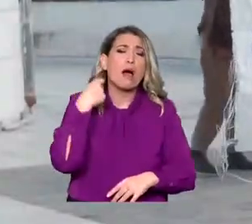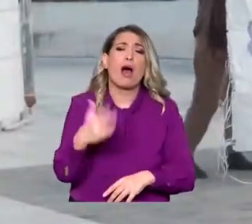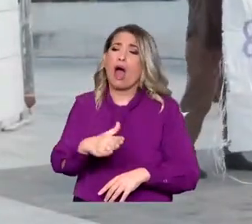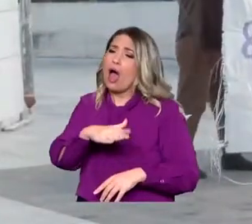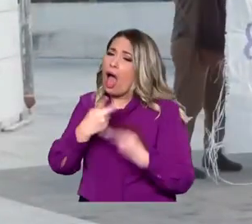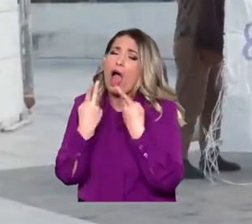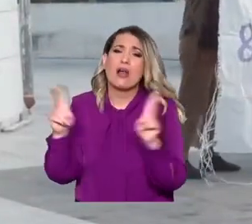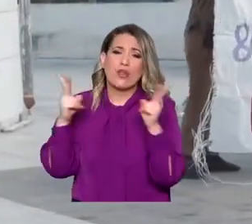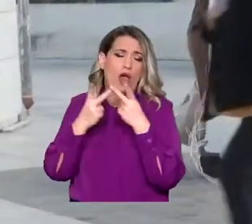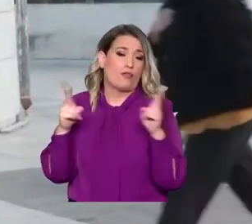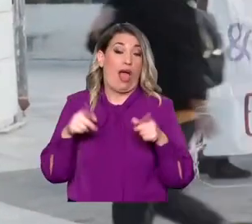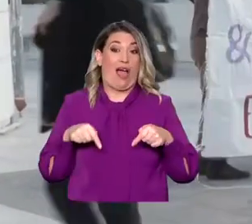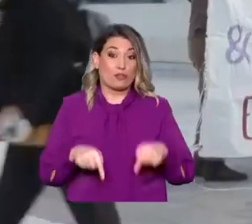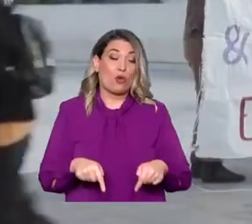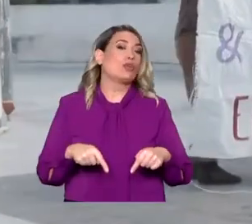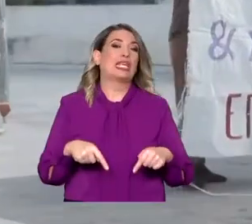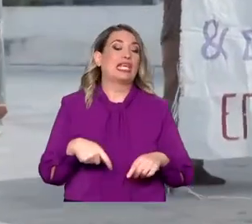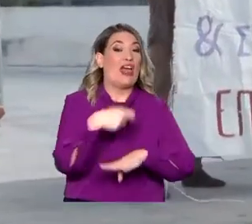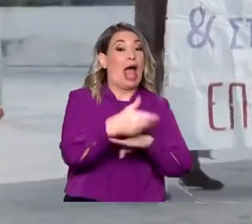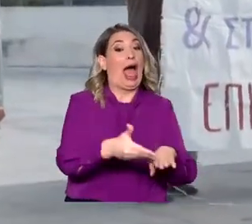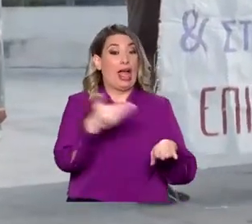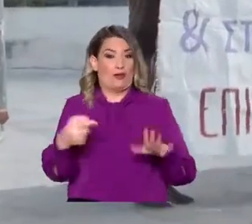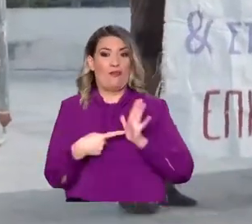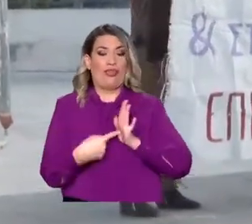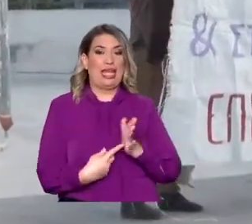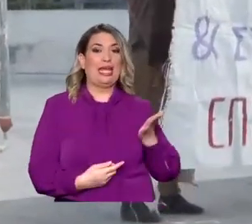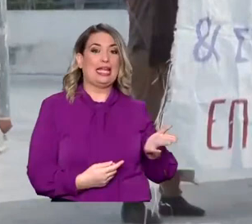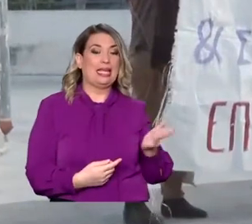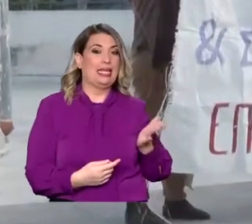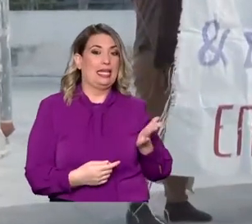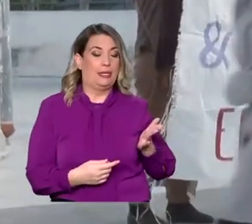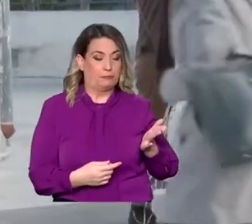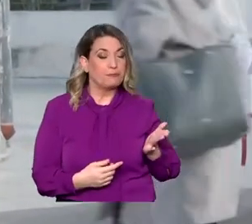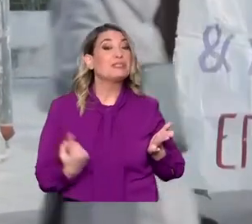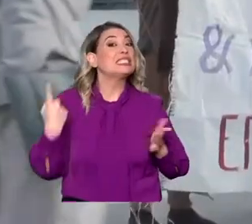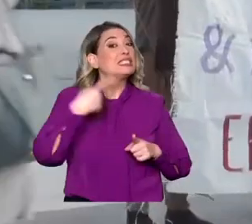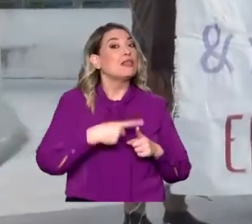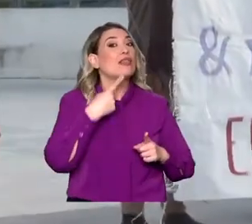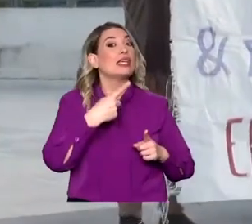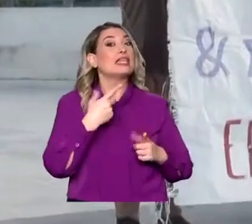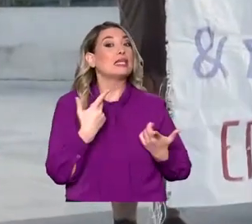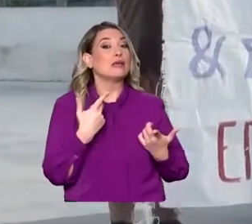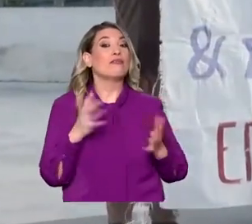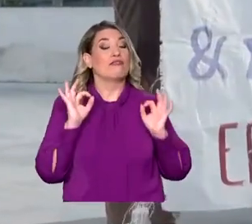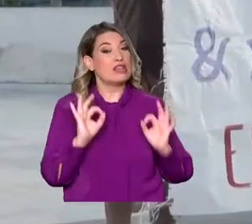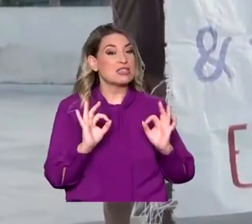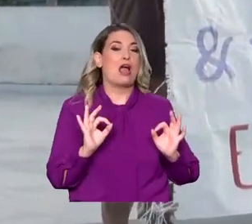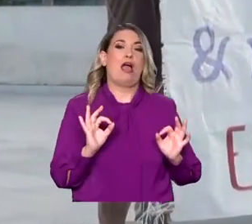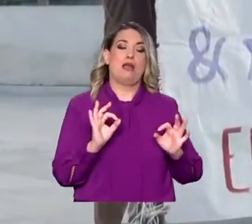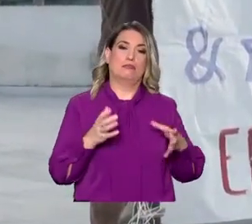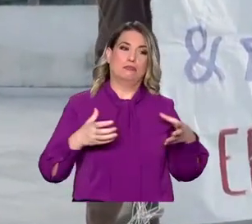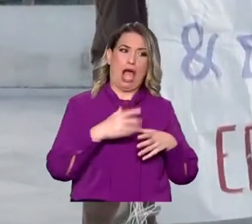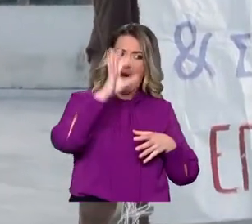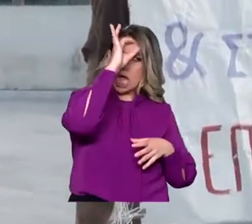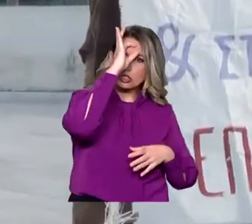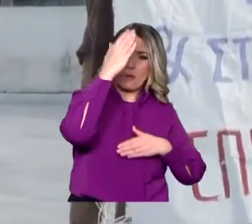δηλαδή έξω ακριβώς από την δικαστική αίθουσα ε να σου πω νίκο ότι στην υπάρχουσα αστυνομική δύναμη προστέθηκε δύναμη